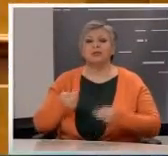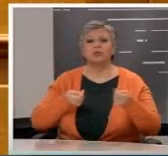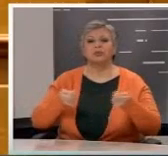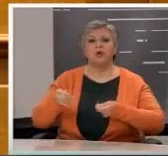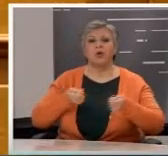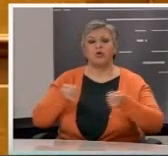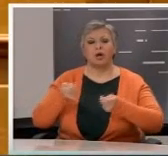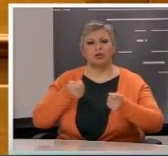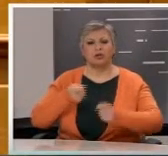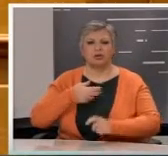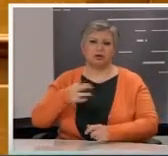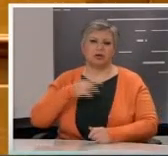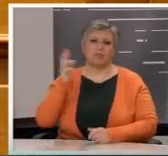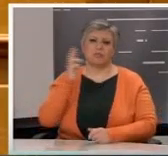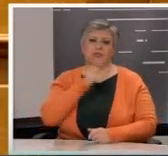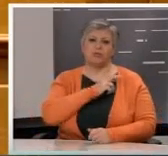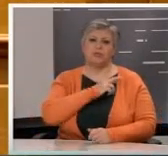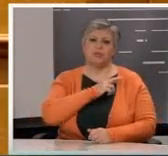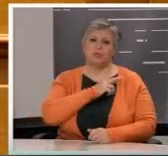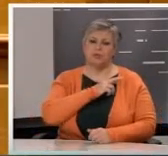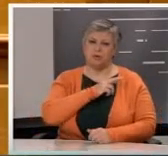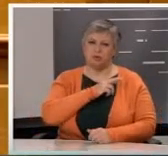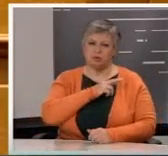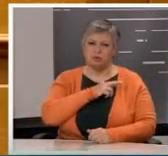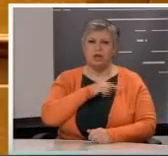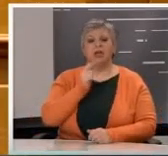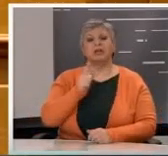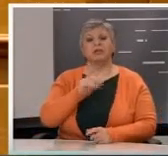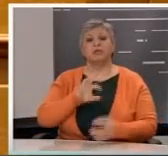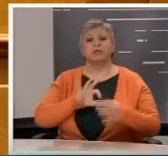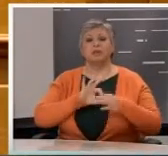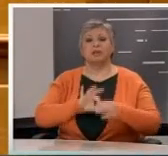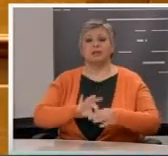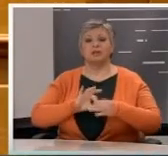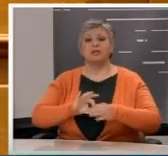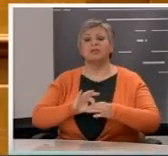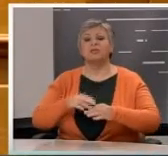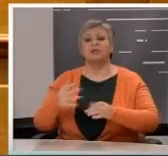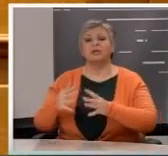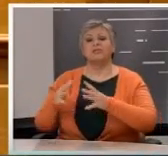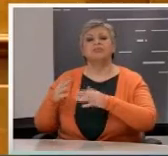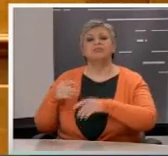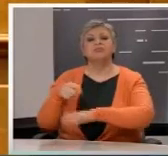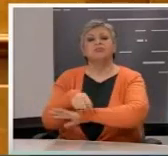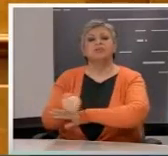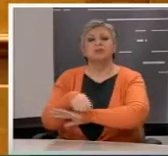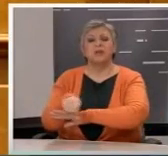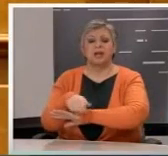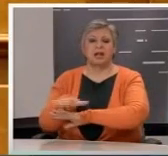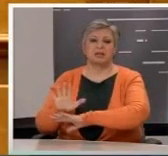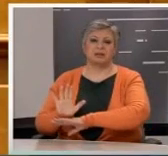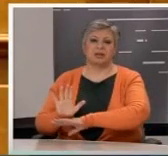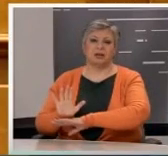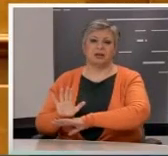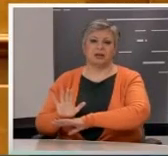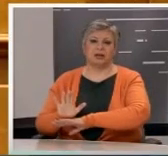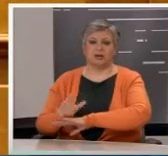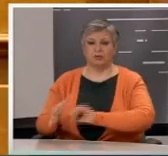οργάνωσε ο Πρωθυπουργός σε συνεργασία με τις δικαστικές αρχές. Και αυτό δεν θεωρείται